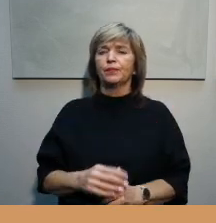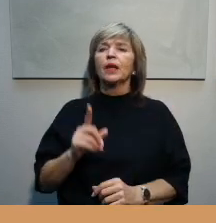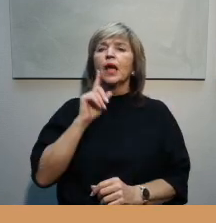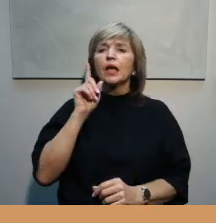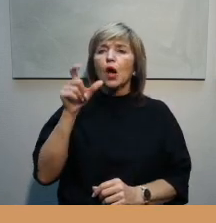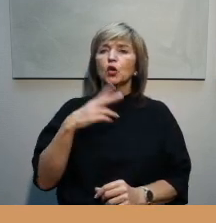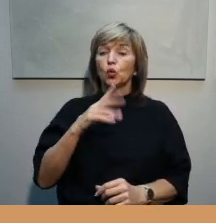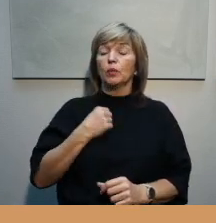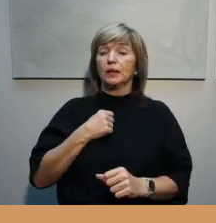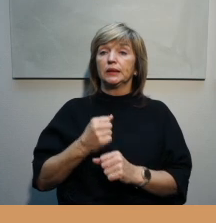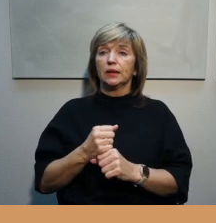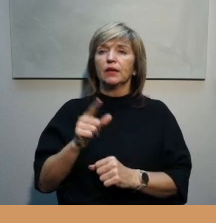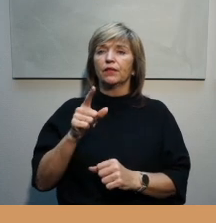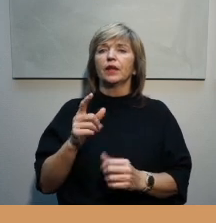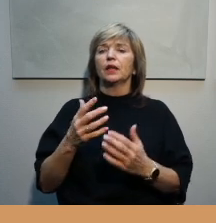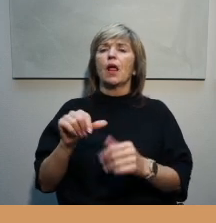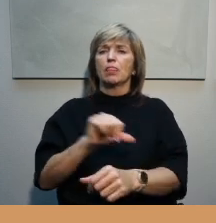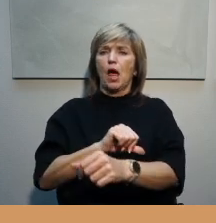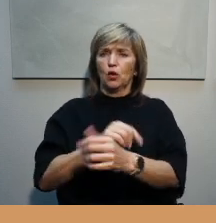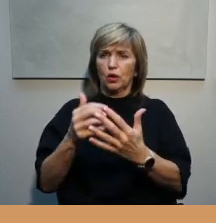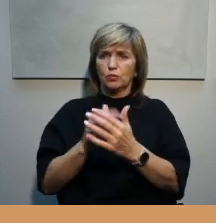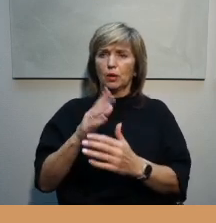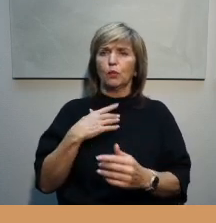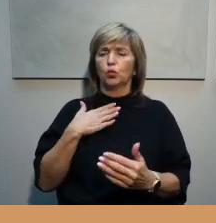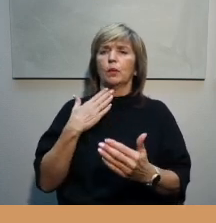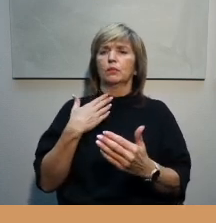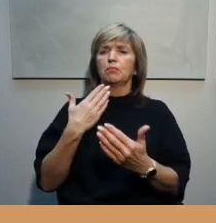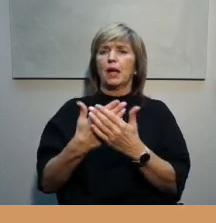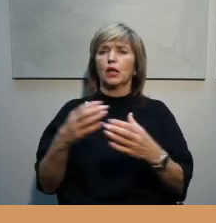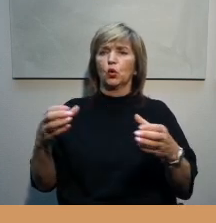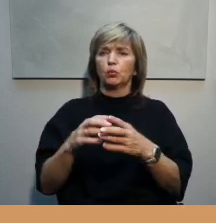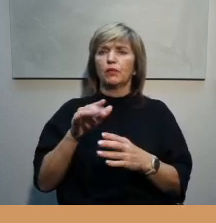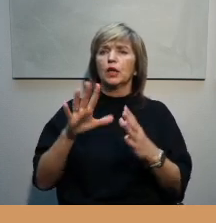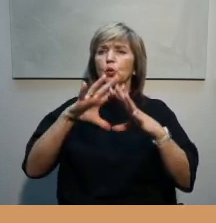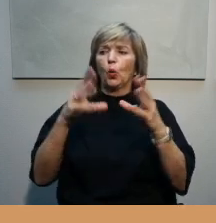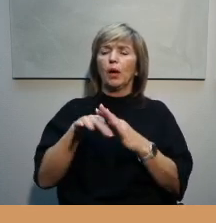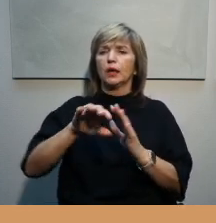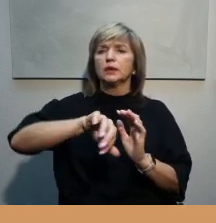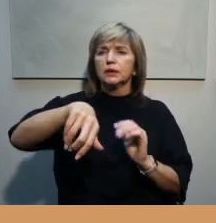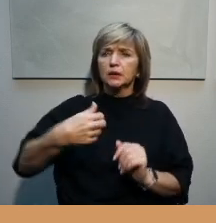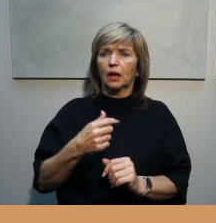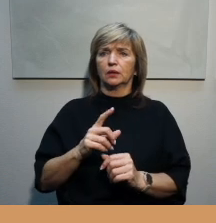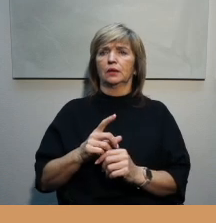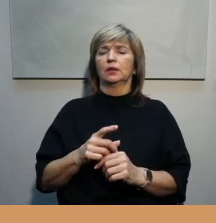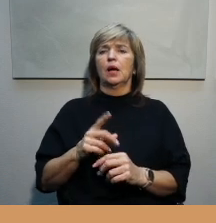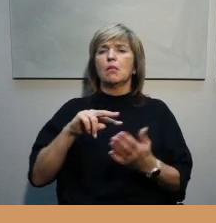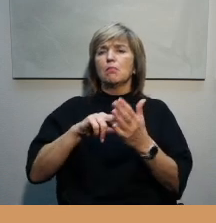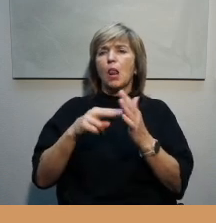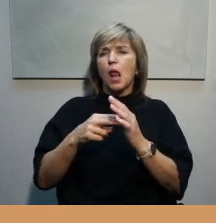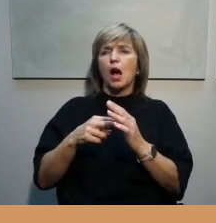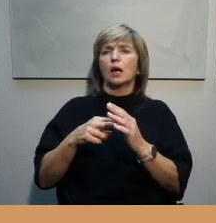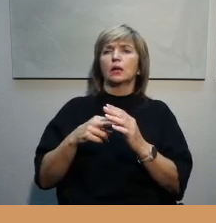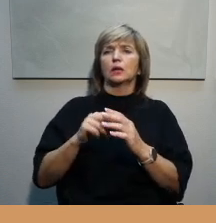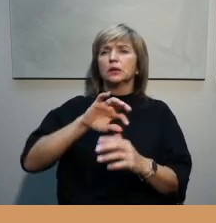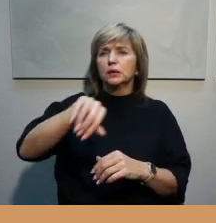Jaunieši, kuriem es strādāju, viņi lietos narkotikas, lai būtu piederīgi grupai. Viņi ies kopīgi zakt, viņi plānos laupīšanas, plānos